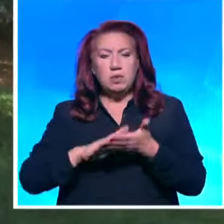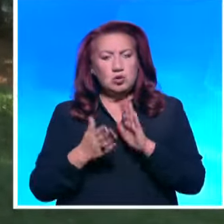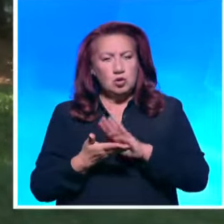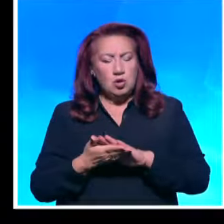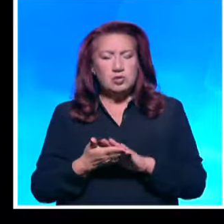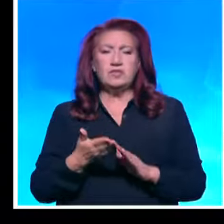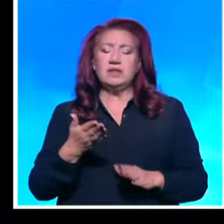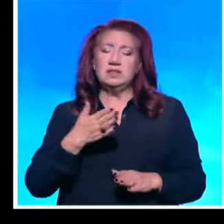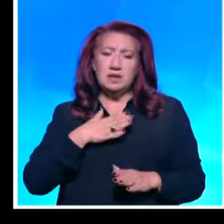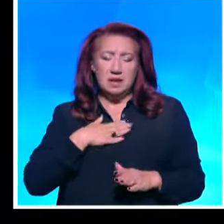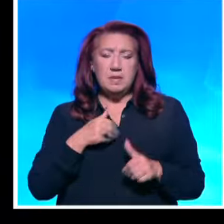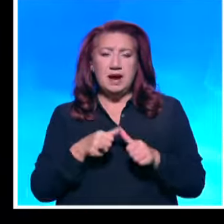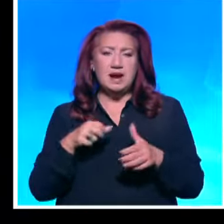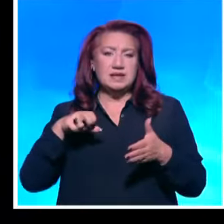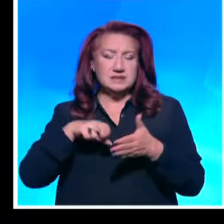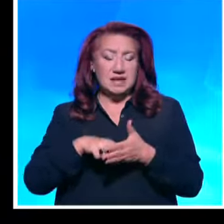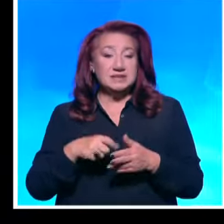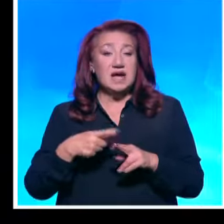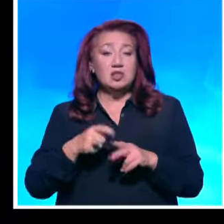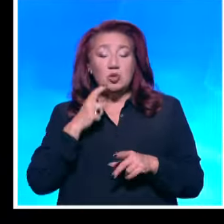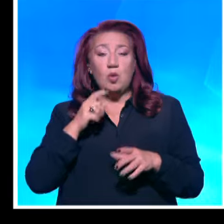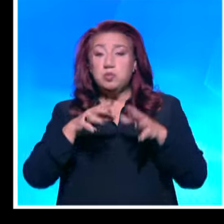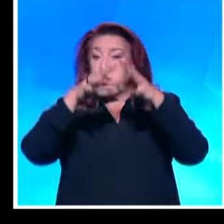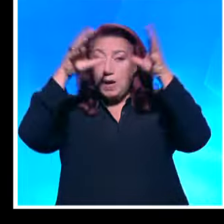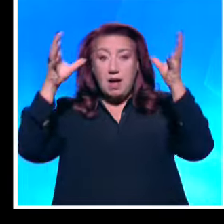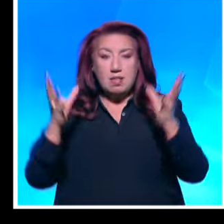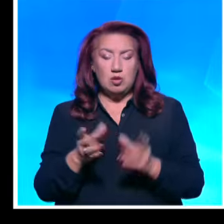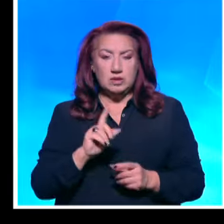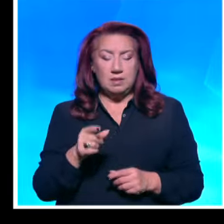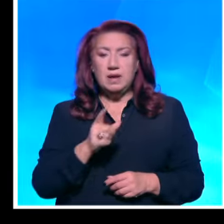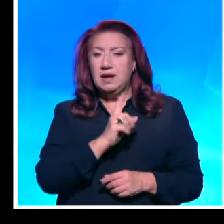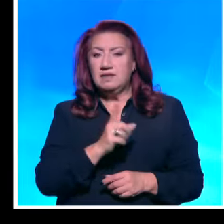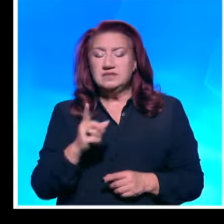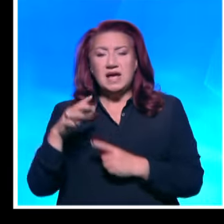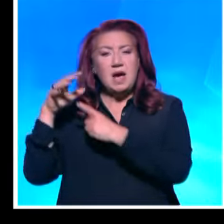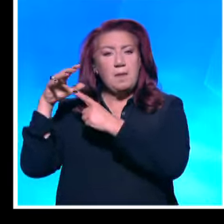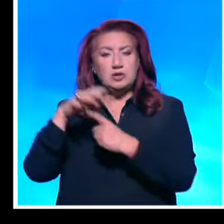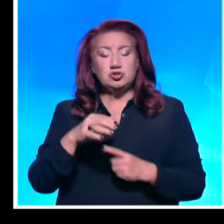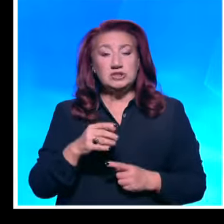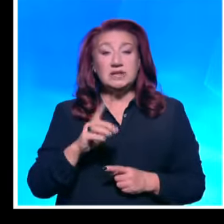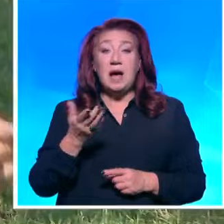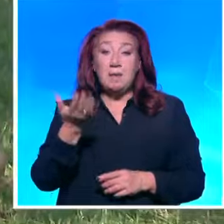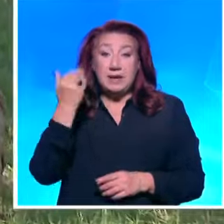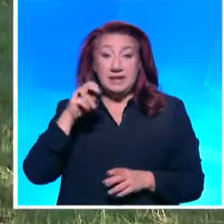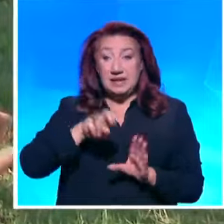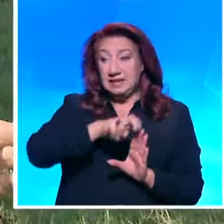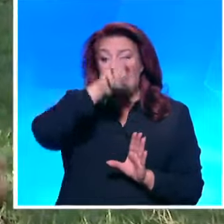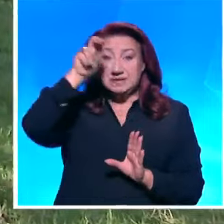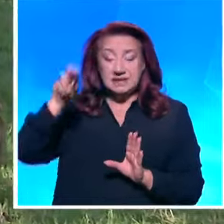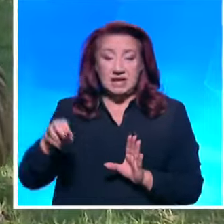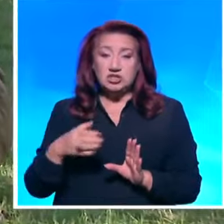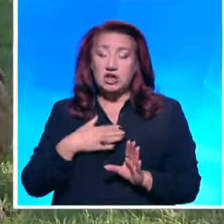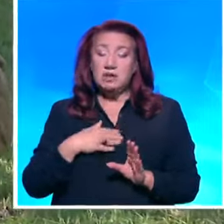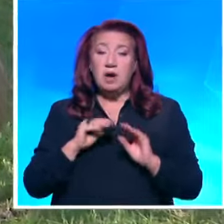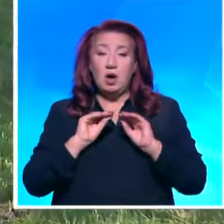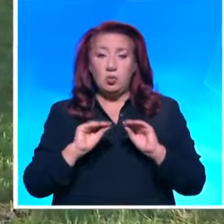е необходим. Но балонът не е имал. Всеки парашутист преди да скочи преминава през обучение. Всяка една стъпка от момента, в